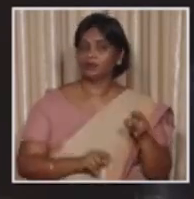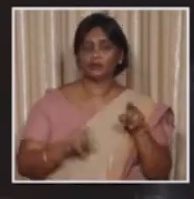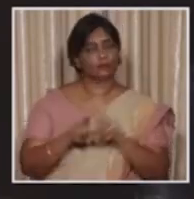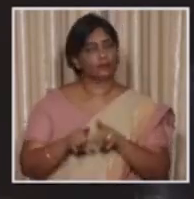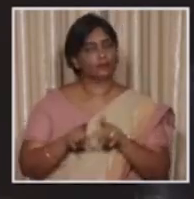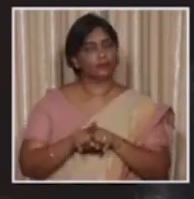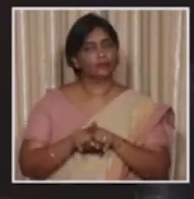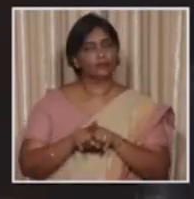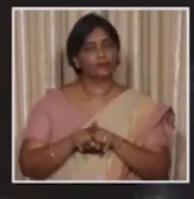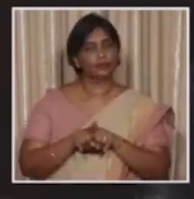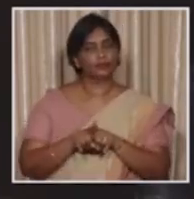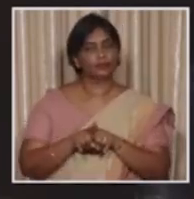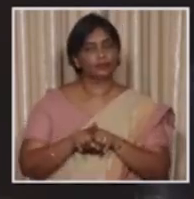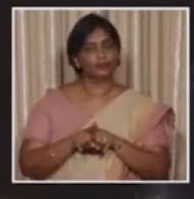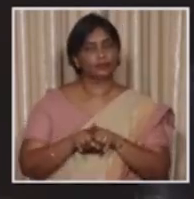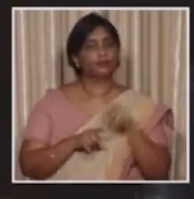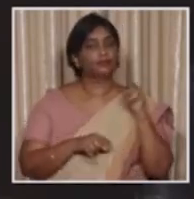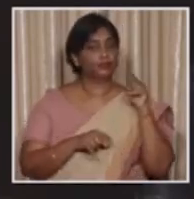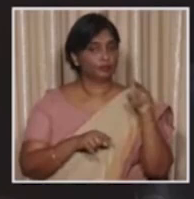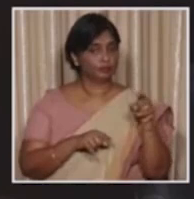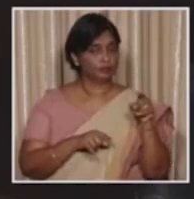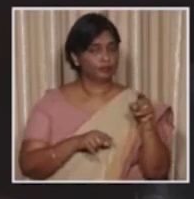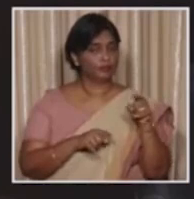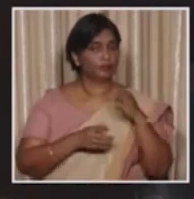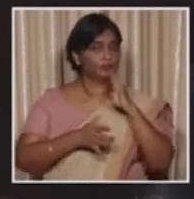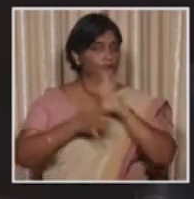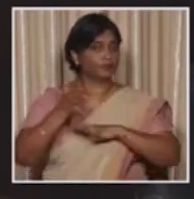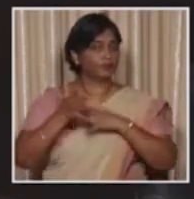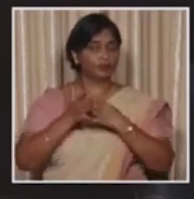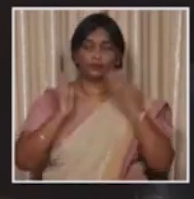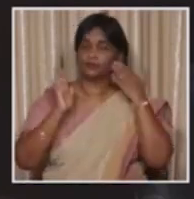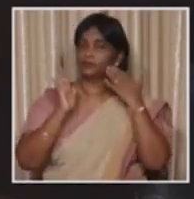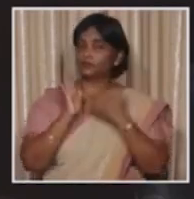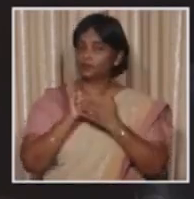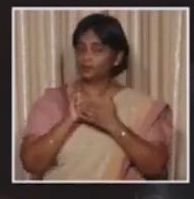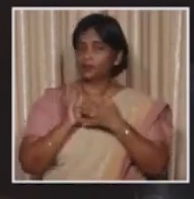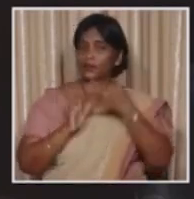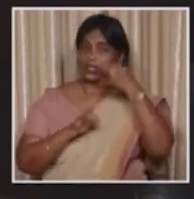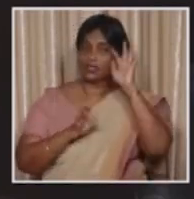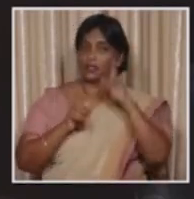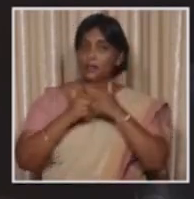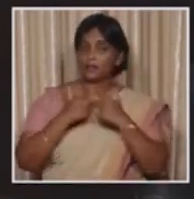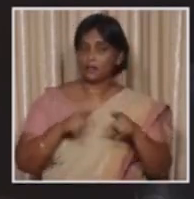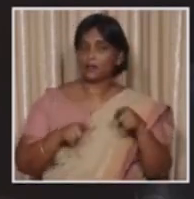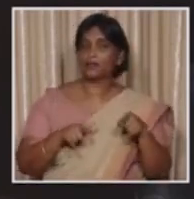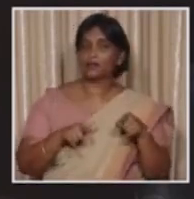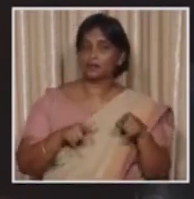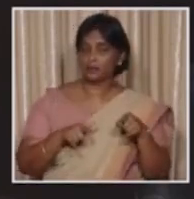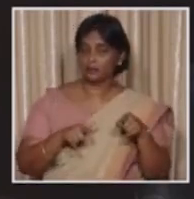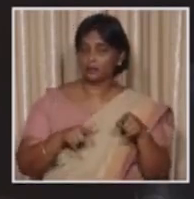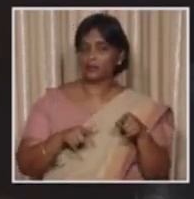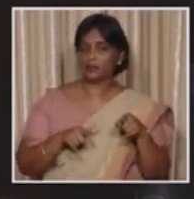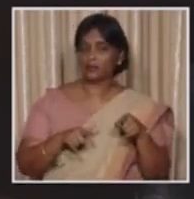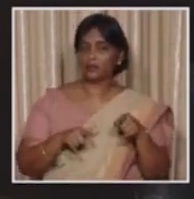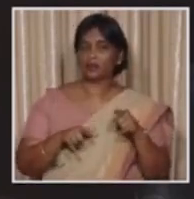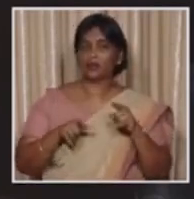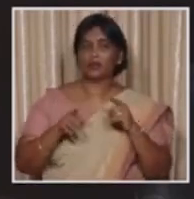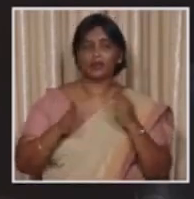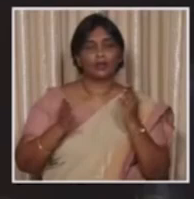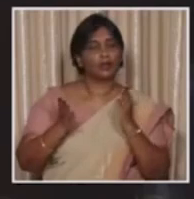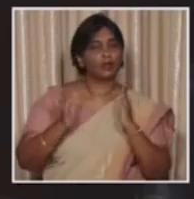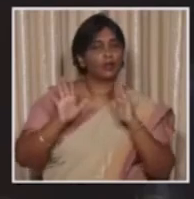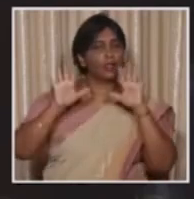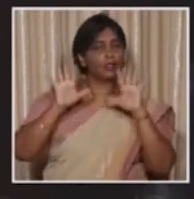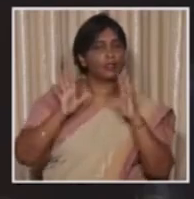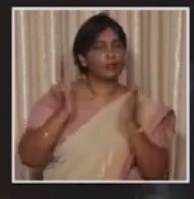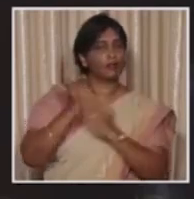விஷயத்திலே அவரது வரவு செலவு திட்ட உரையிலே சிங்களத்திலே 10வது விஷயமாகவும் தமிழிலே 11வது விஷயமாகவும் இருக்கிறது. அதிலே குளறுபடி